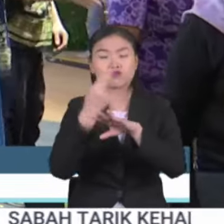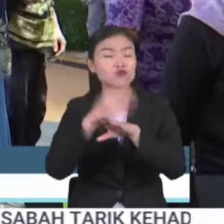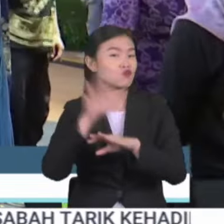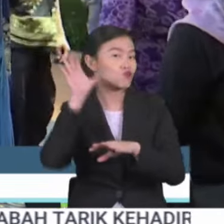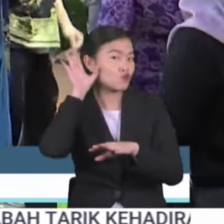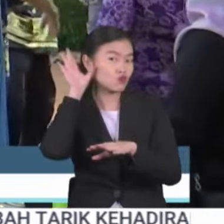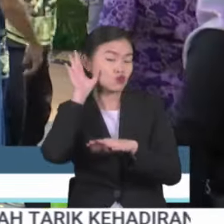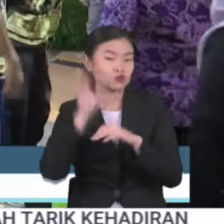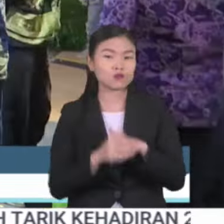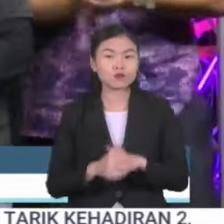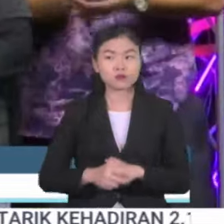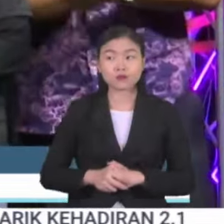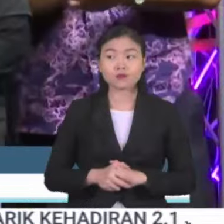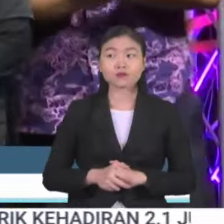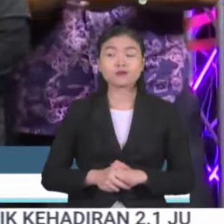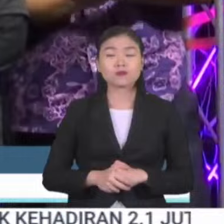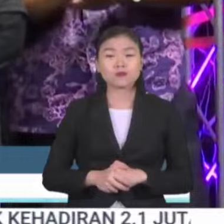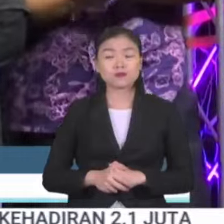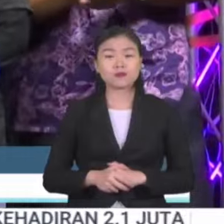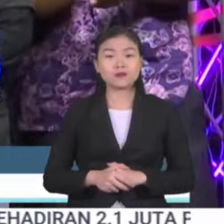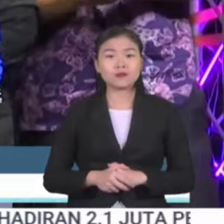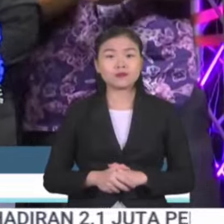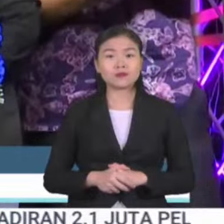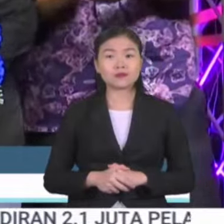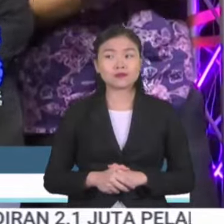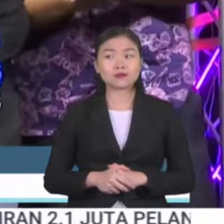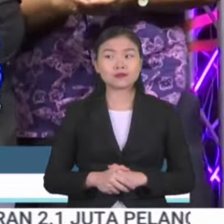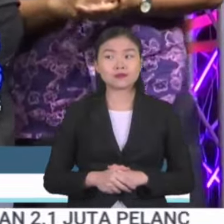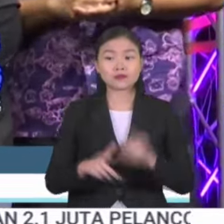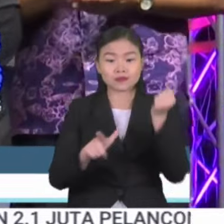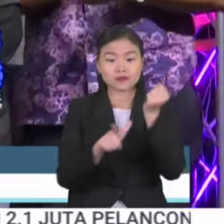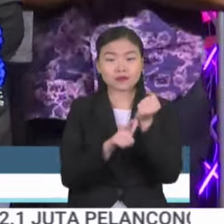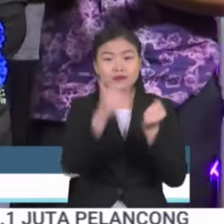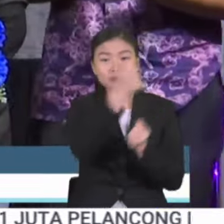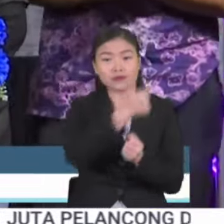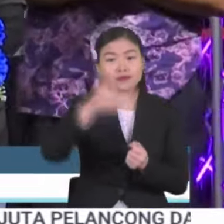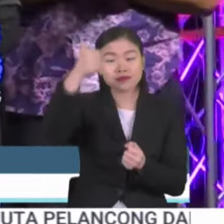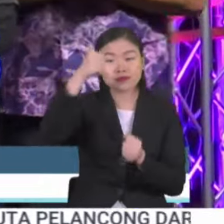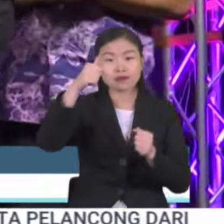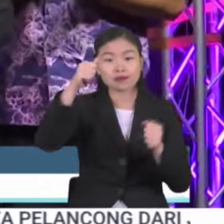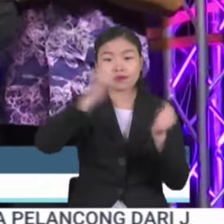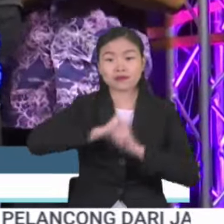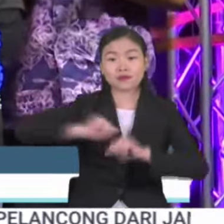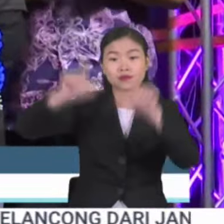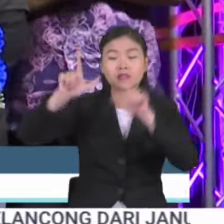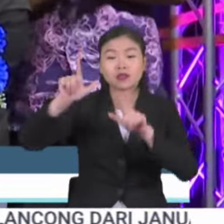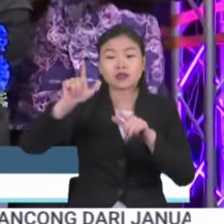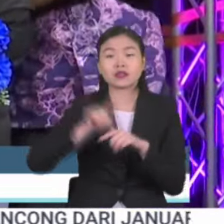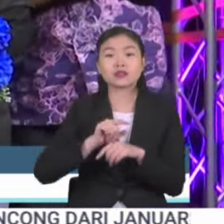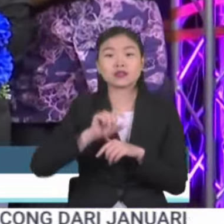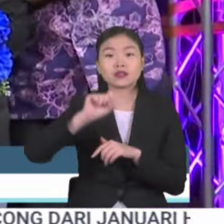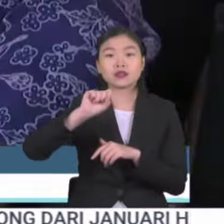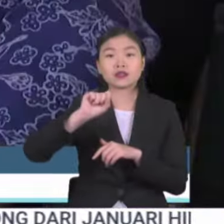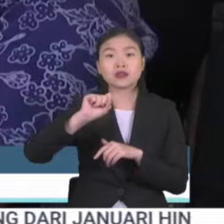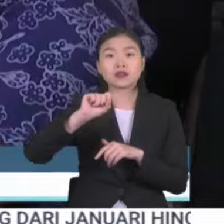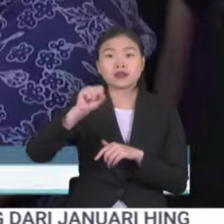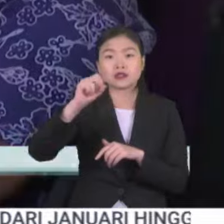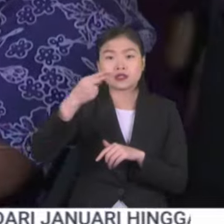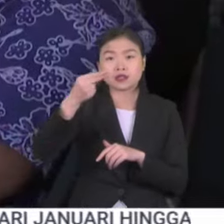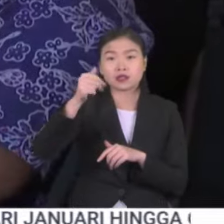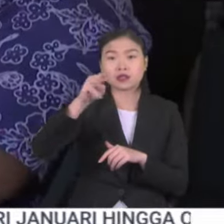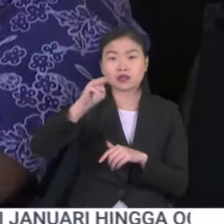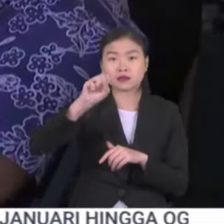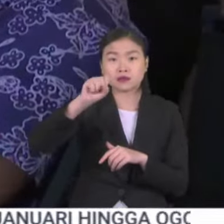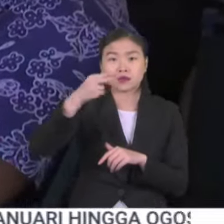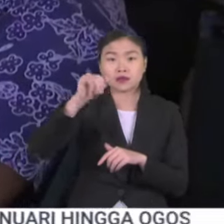kita iaitu RTM Klik. Turut hadir Timbalan Pengarah Penyiaran Langkawi, Syamsina Muhammad Said, serta